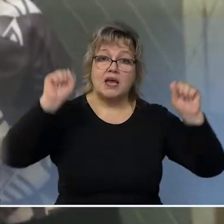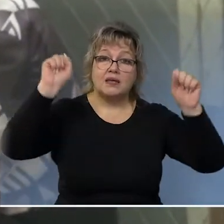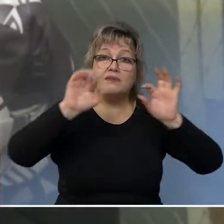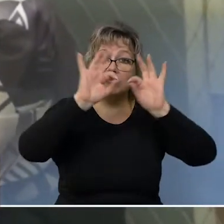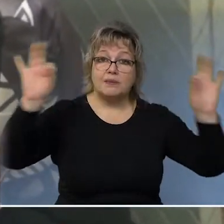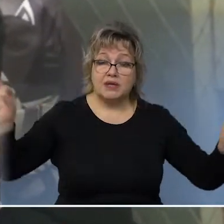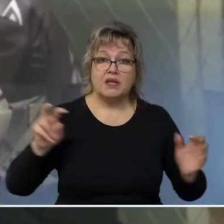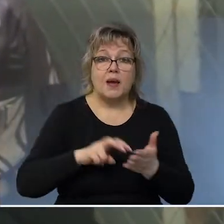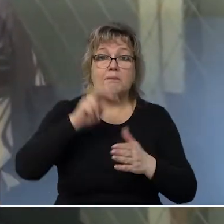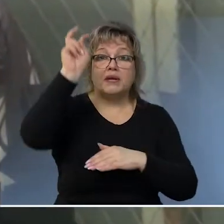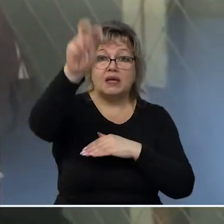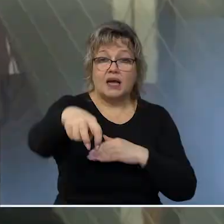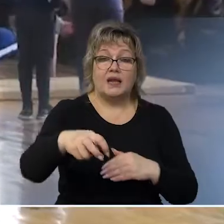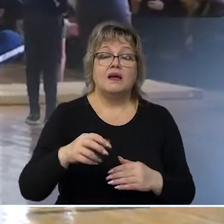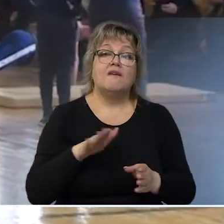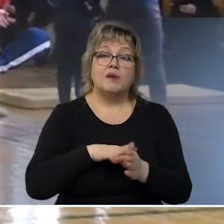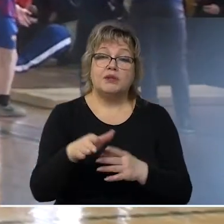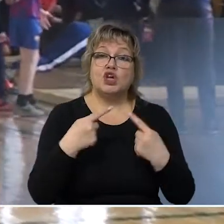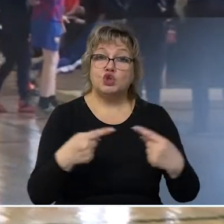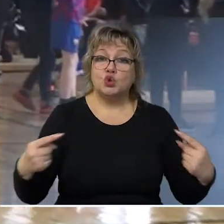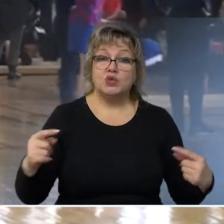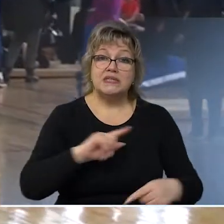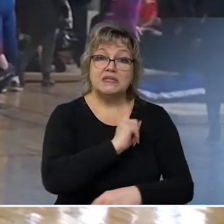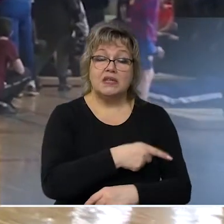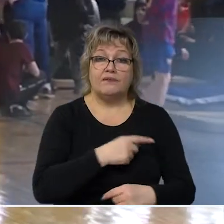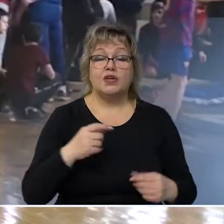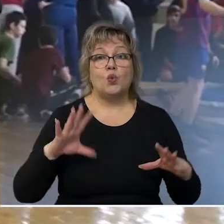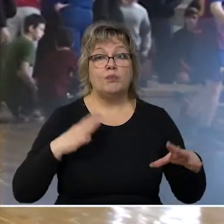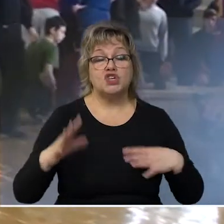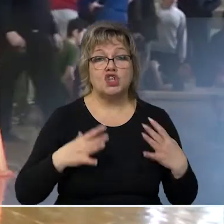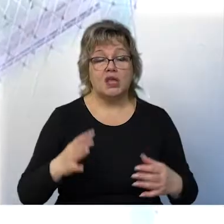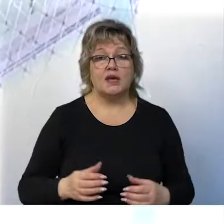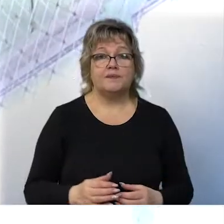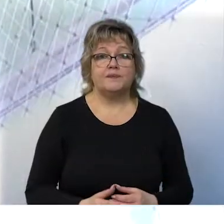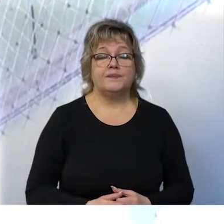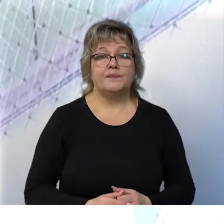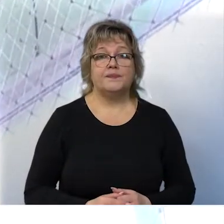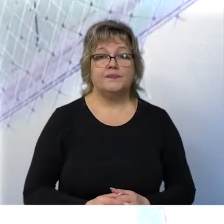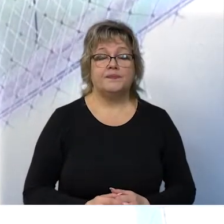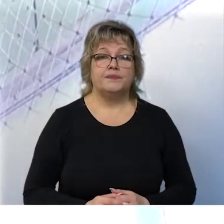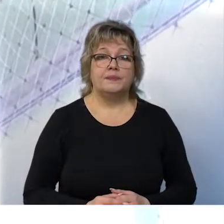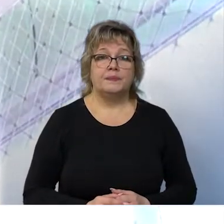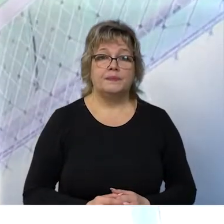на высокой перекладине, прыгали с места в длину, выполняли другие силовые упражнения.